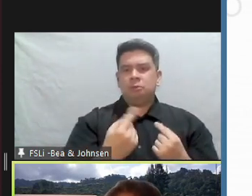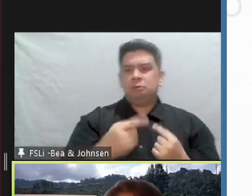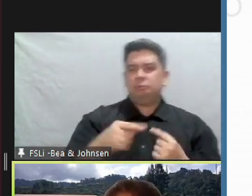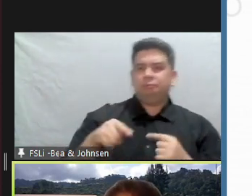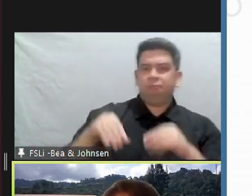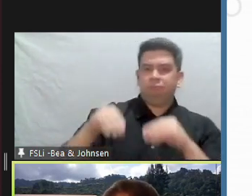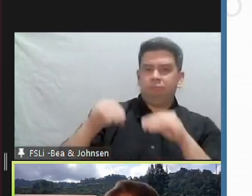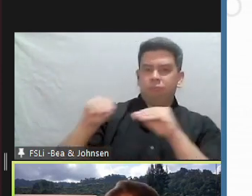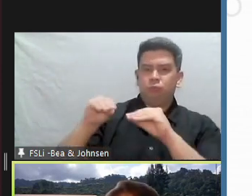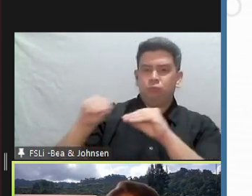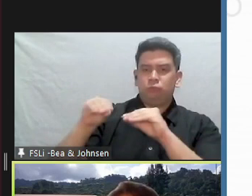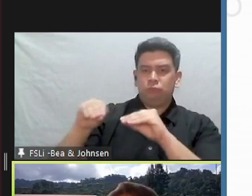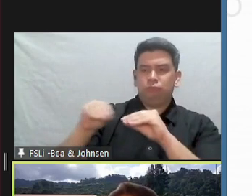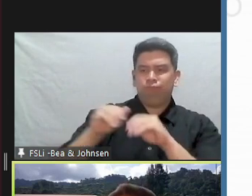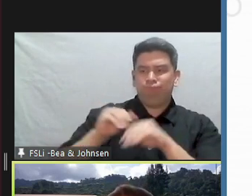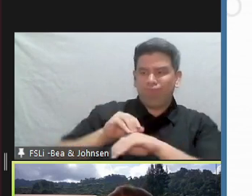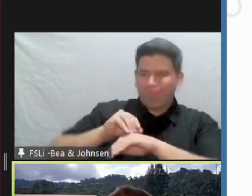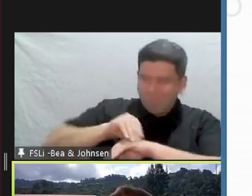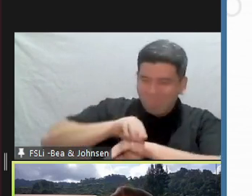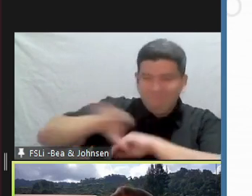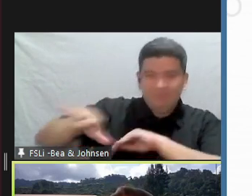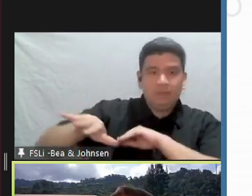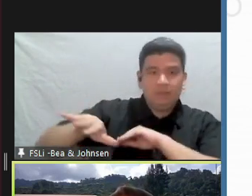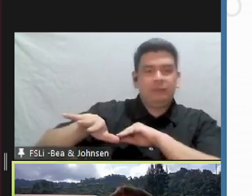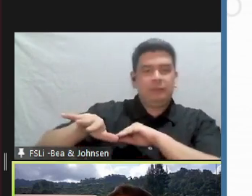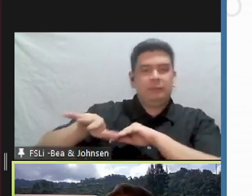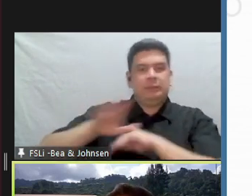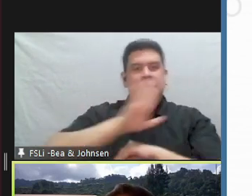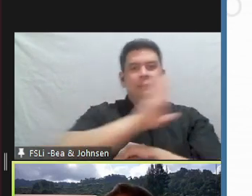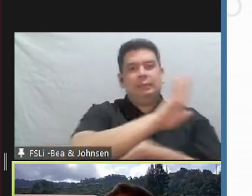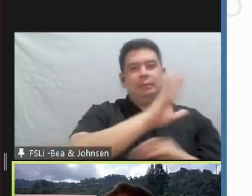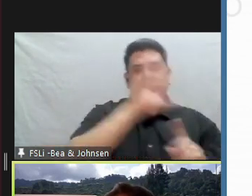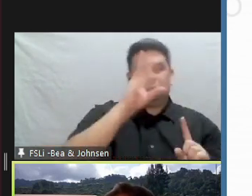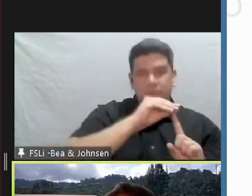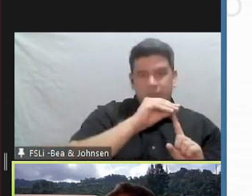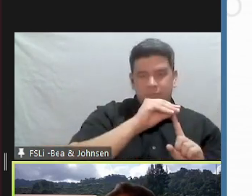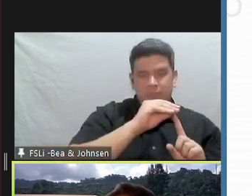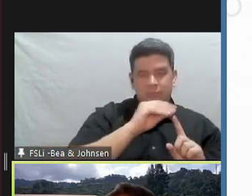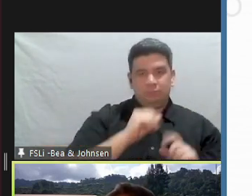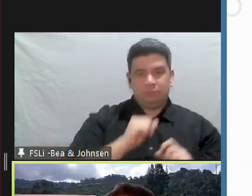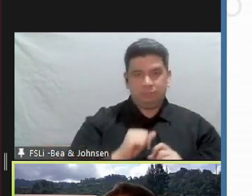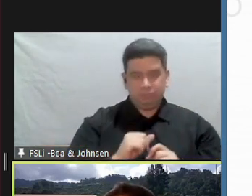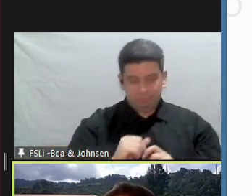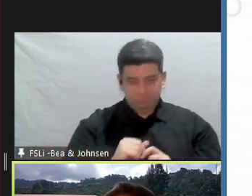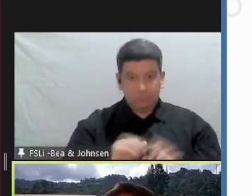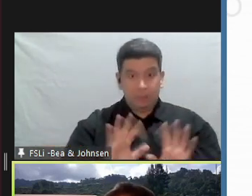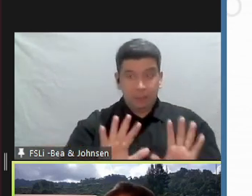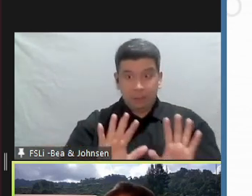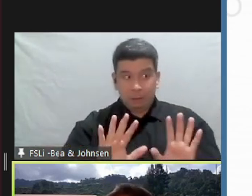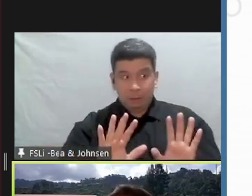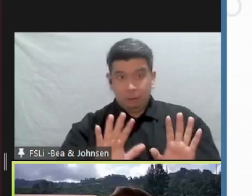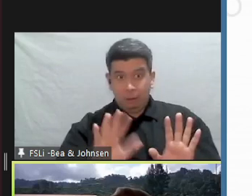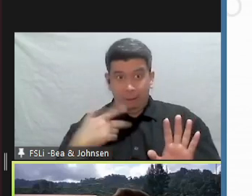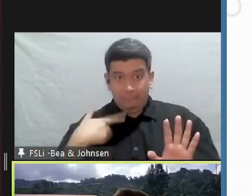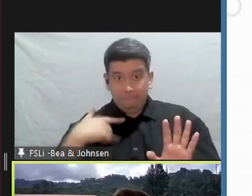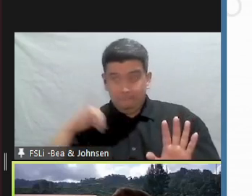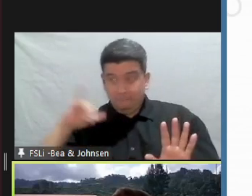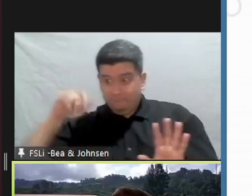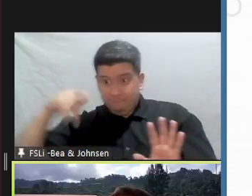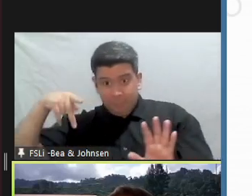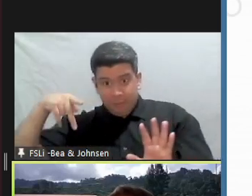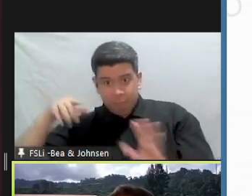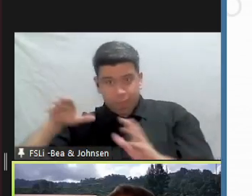kultura nila, ano, yung Western culture. At may mga grupo, ano, ito yung mga IP na sabi lang hindi pwede, ano, we will